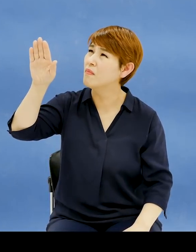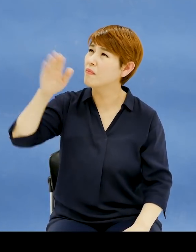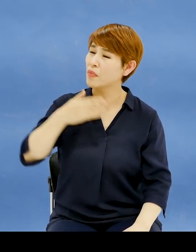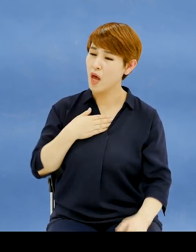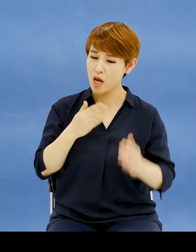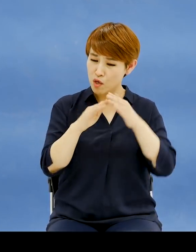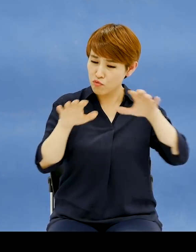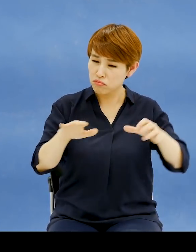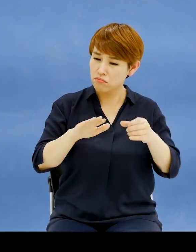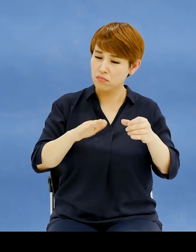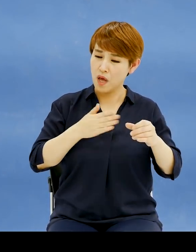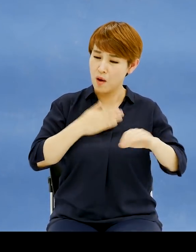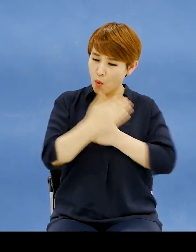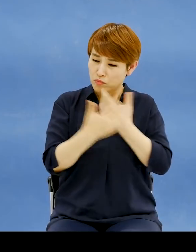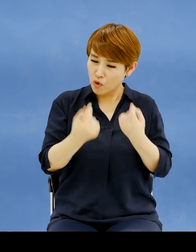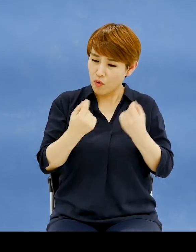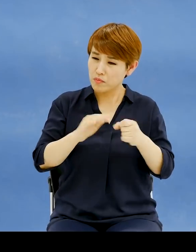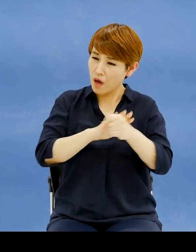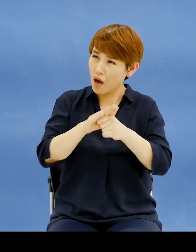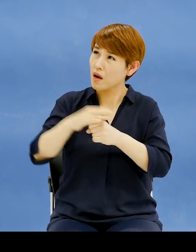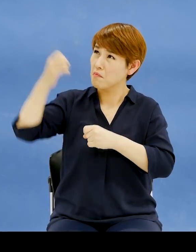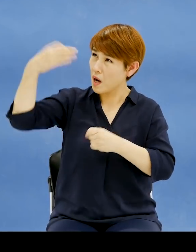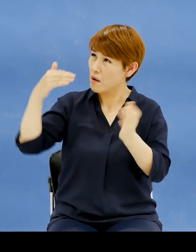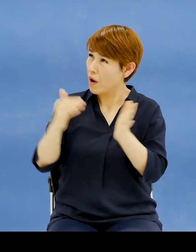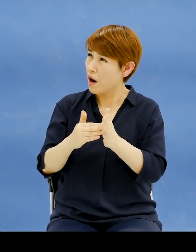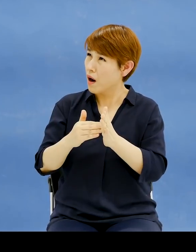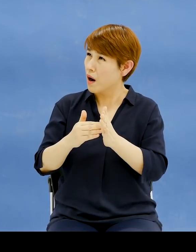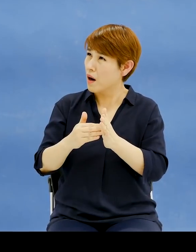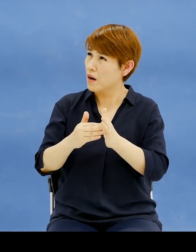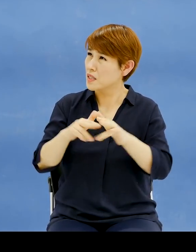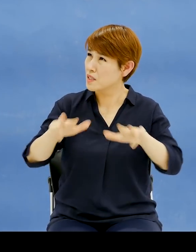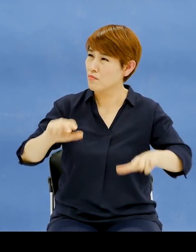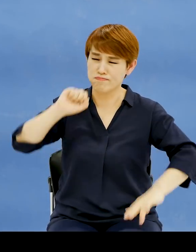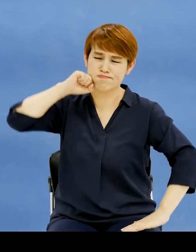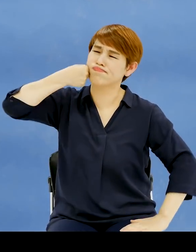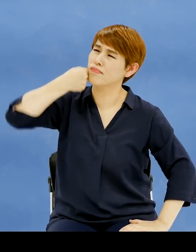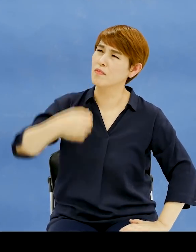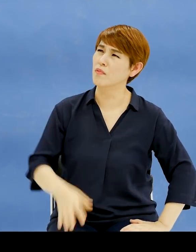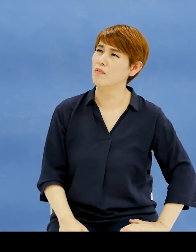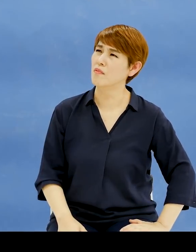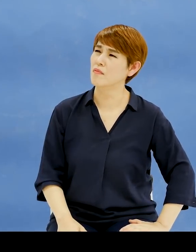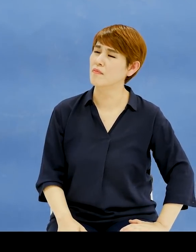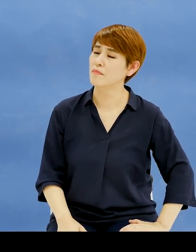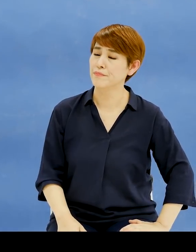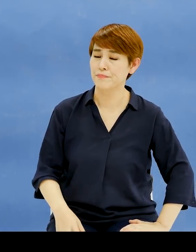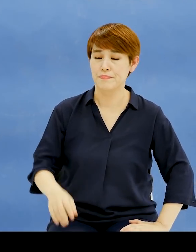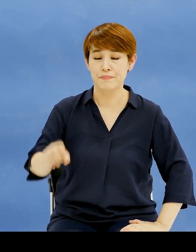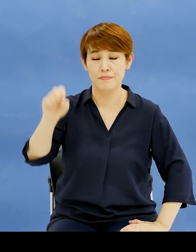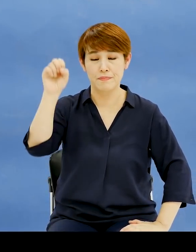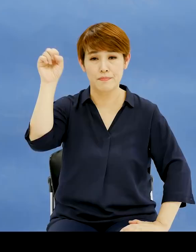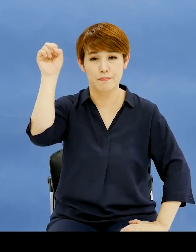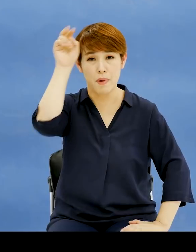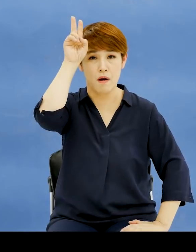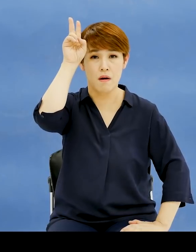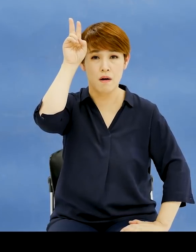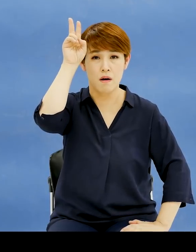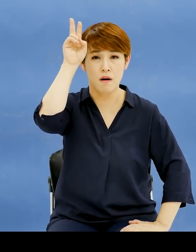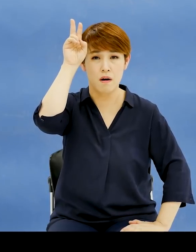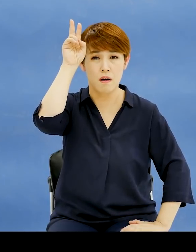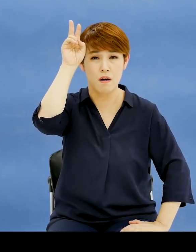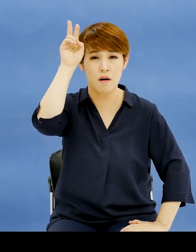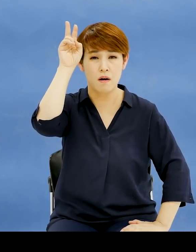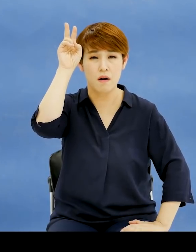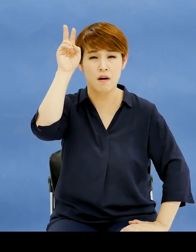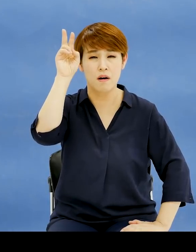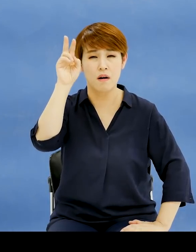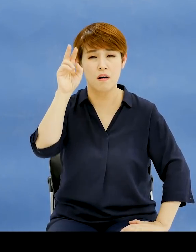하나님 진짜 내 이웃을 내 몸과 같이 사랑하라가 이제는 어렵습니다. 막 이런 하소연을 하고 있는데 갑자기